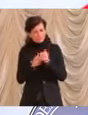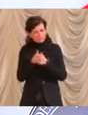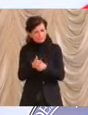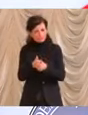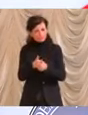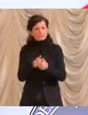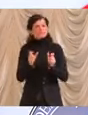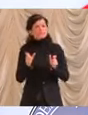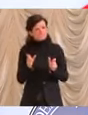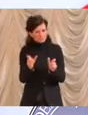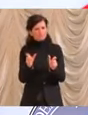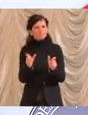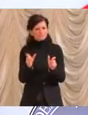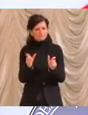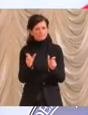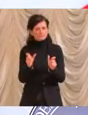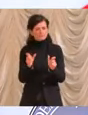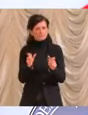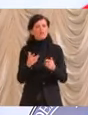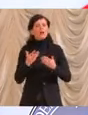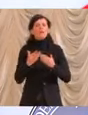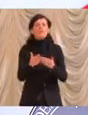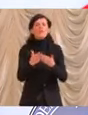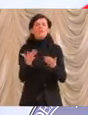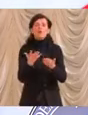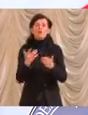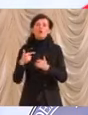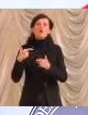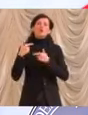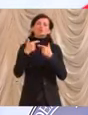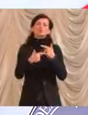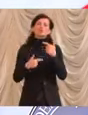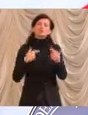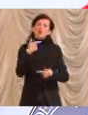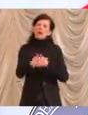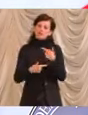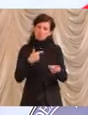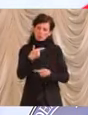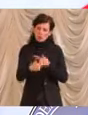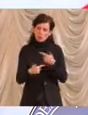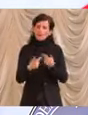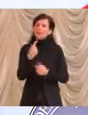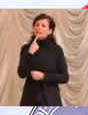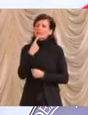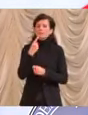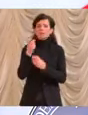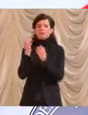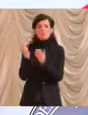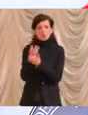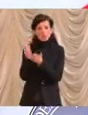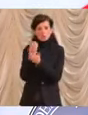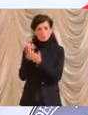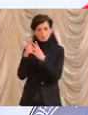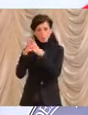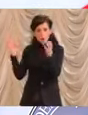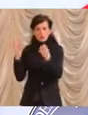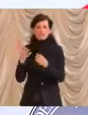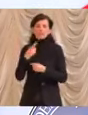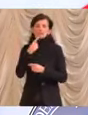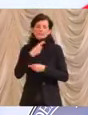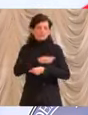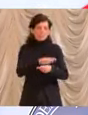le donazioni. Donazioni quindi da parte anche di produttori, distributori, non